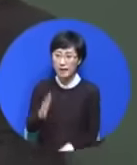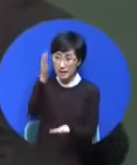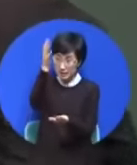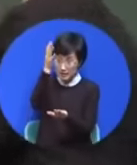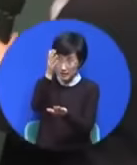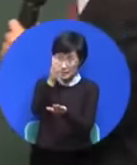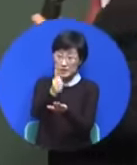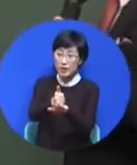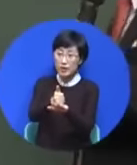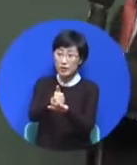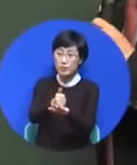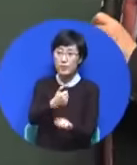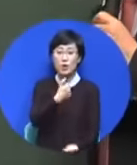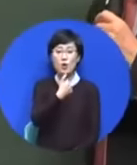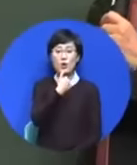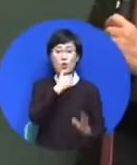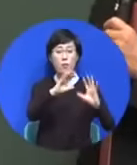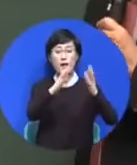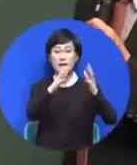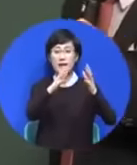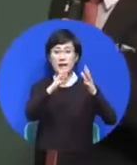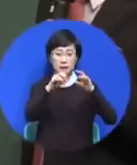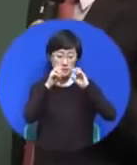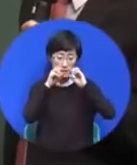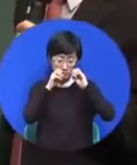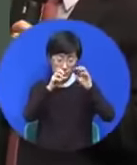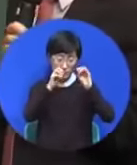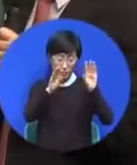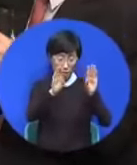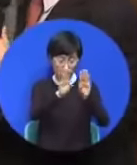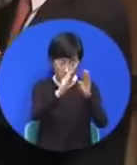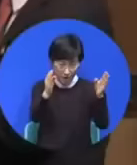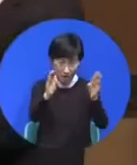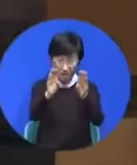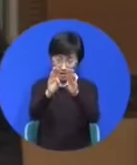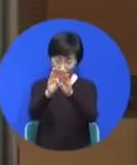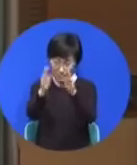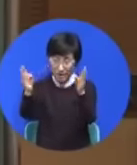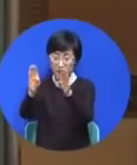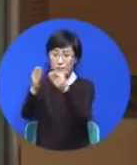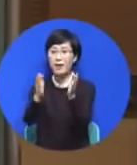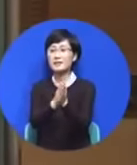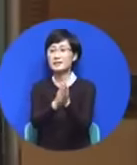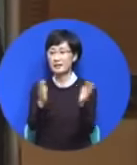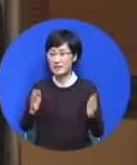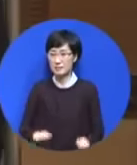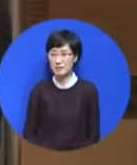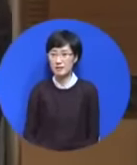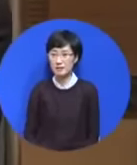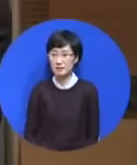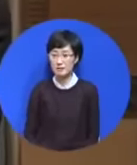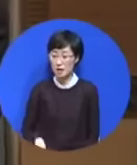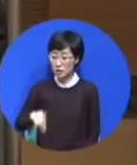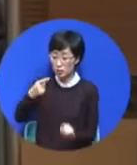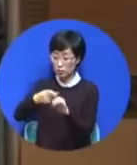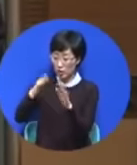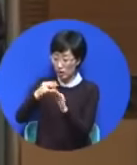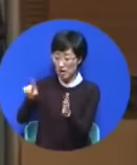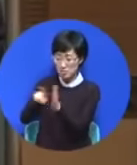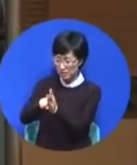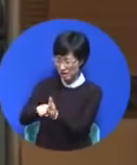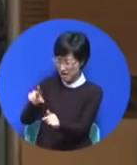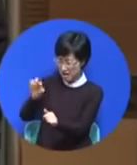드디어 로마의 문이 열리기 시작했 핍박이 일어나는데 로마의 문이